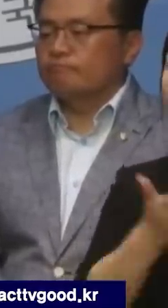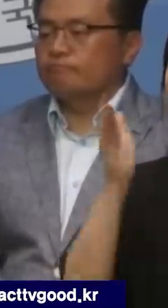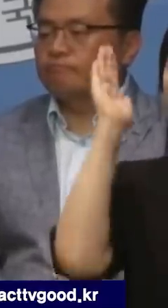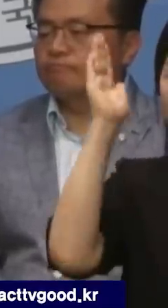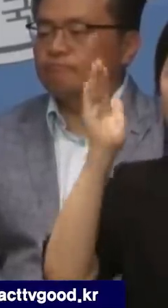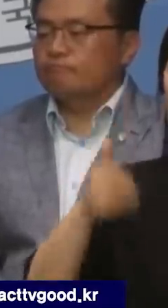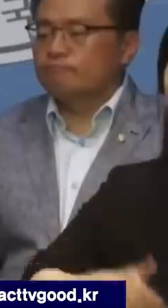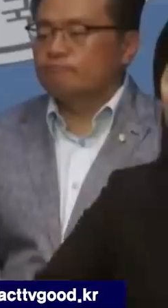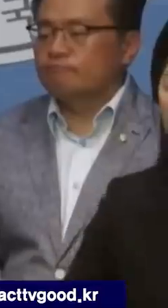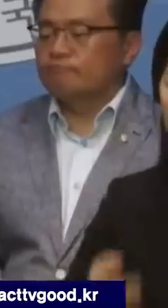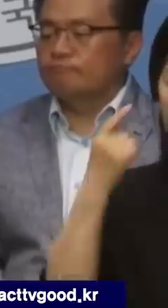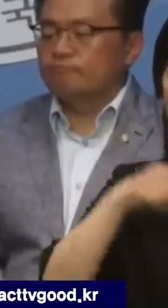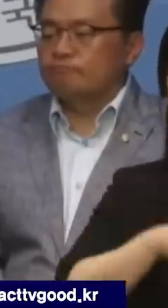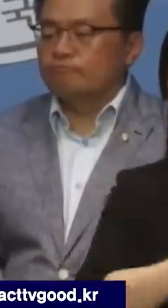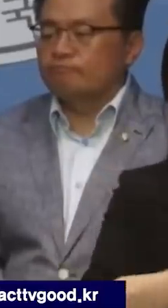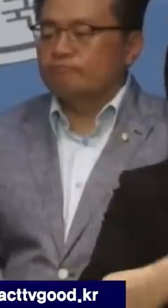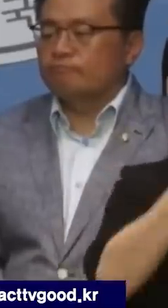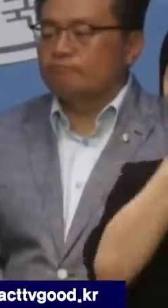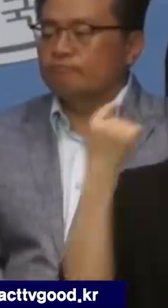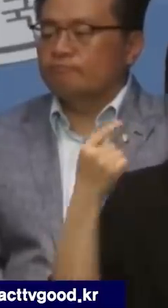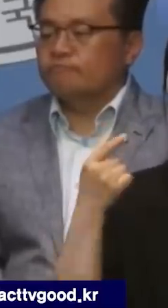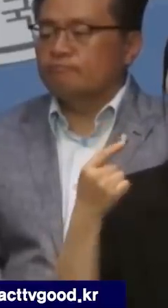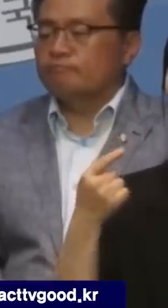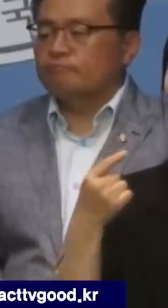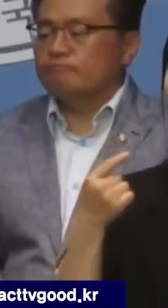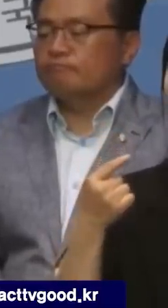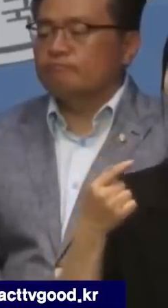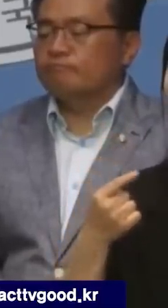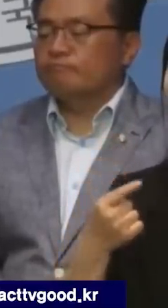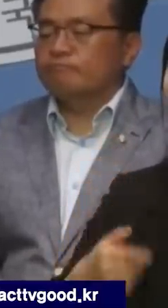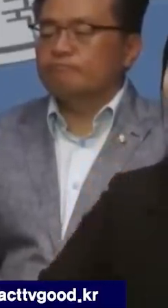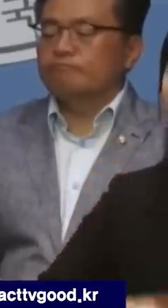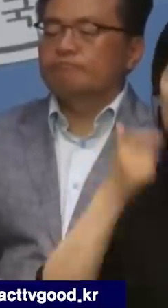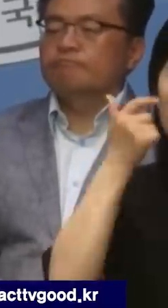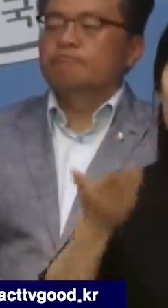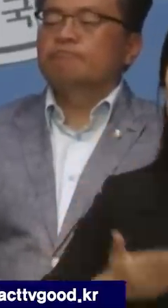합니까? 과학으로 증명해야 아는 것입니까?